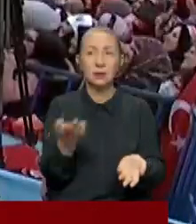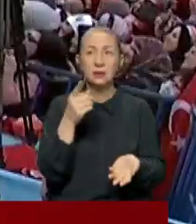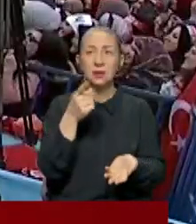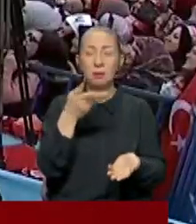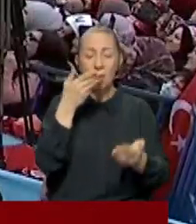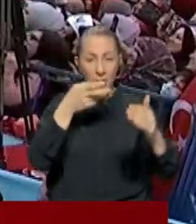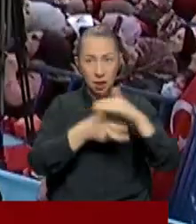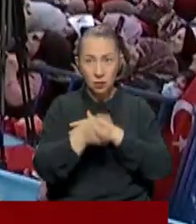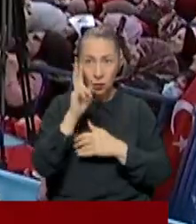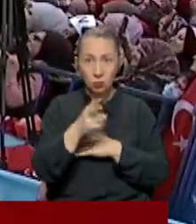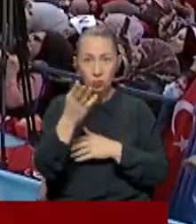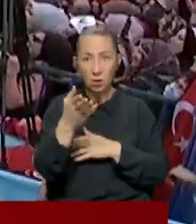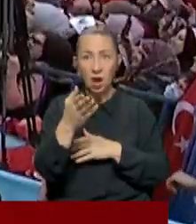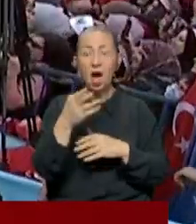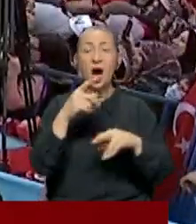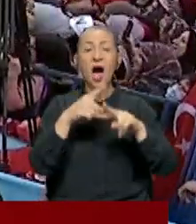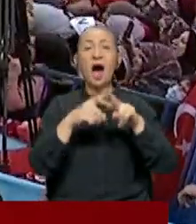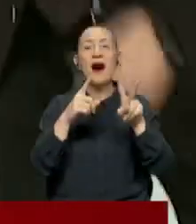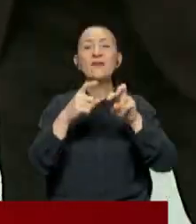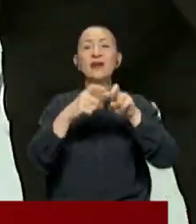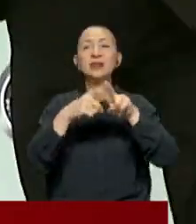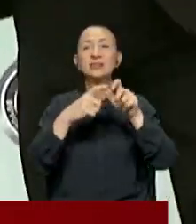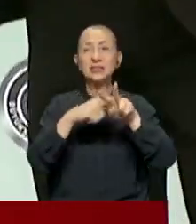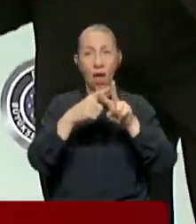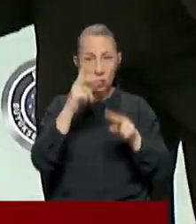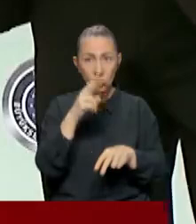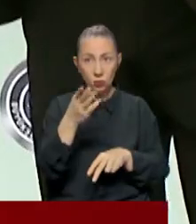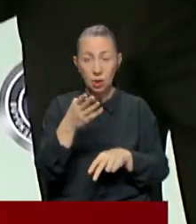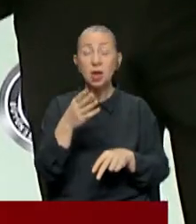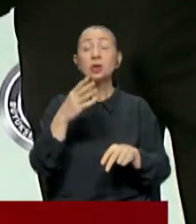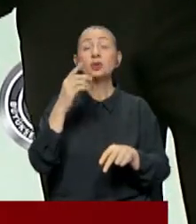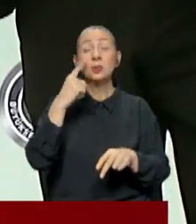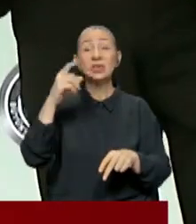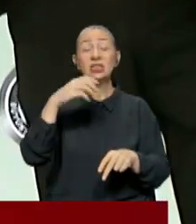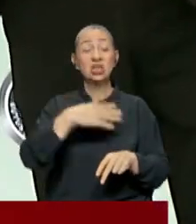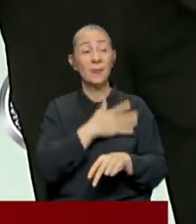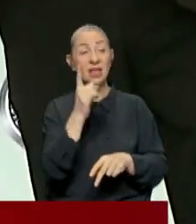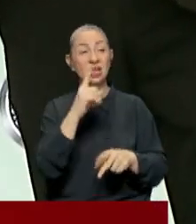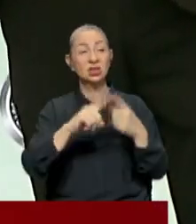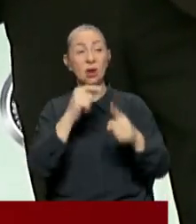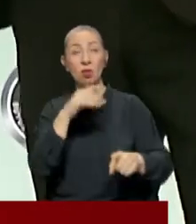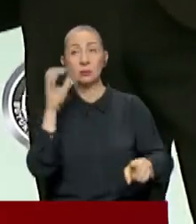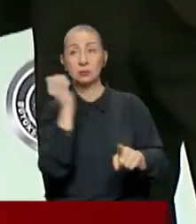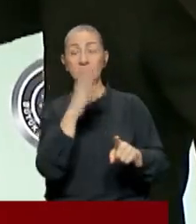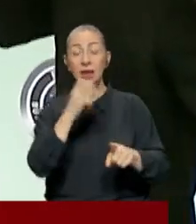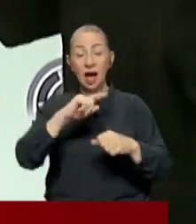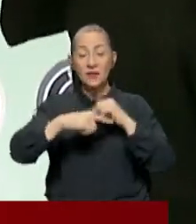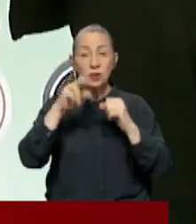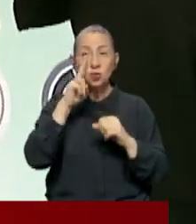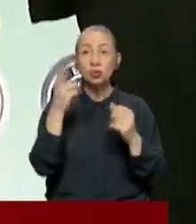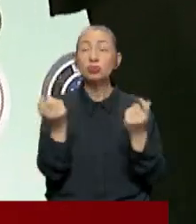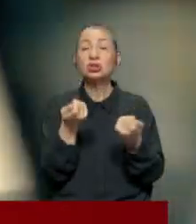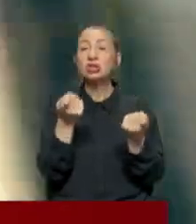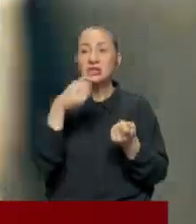Sen Marmara'yı gördün mü? Avrasya'yı gördün mü? Cumhurbaşkanı da CHP lideri Kılıçdaroğlu'na yüklendi. Liderlerin hafta sonu